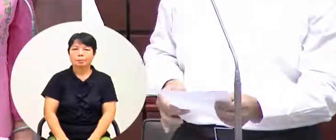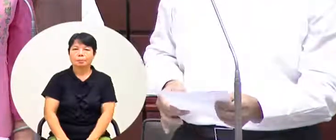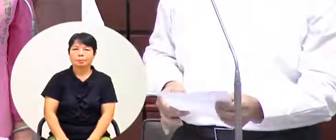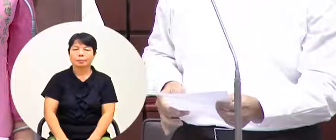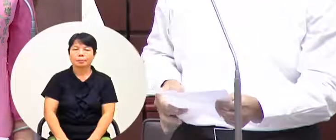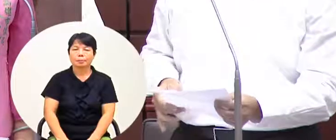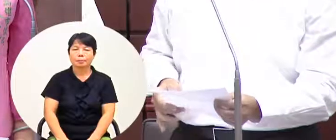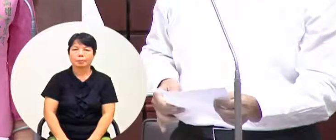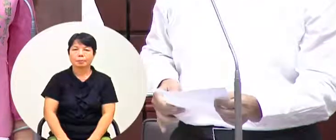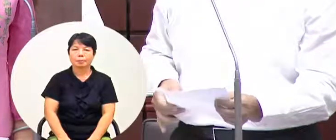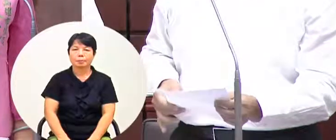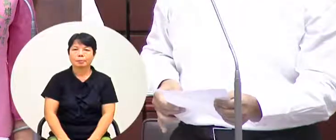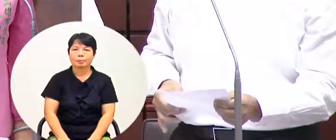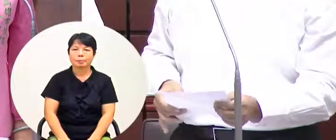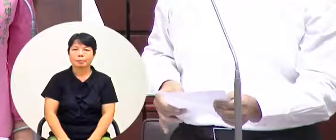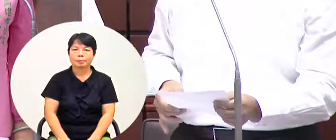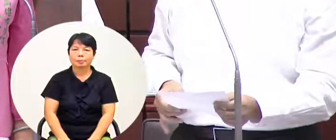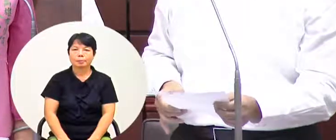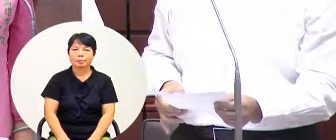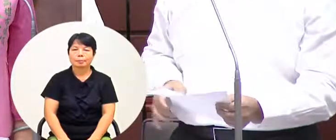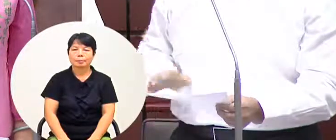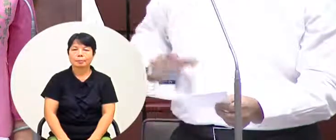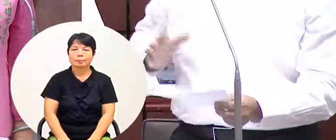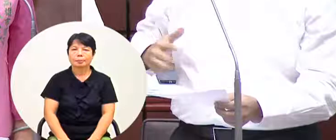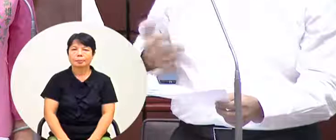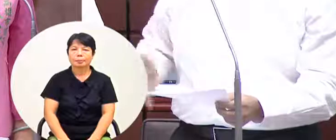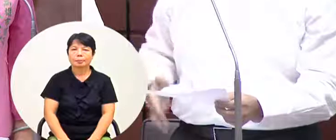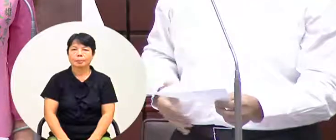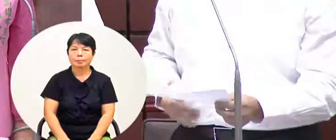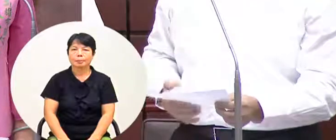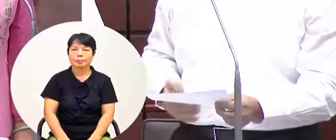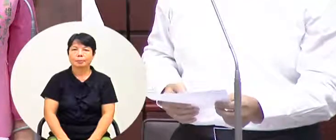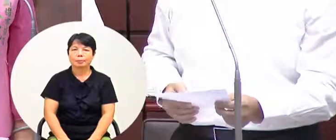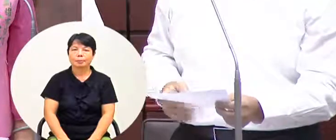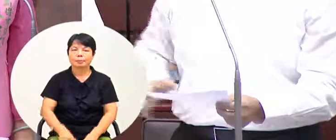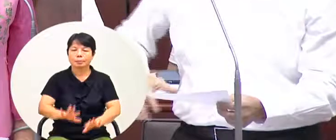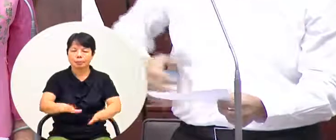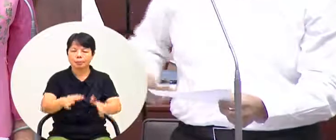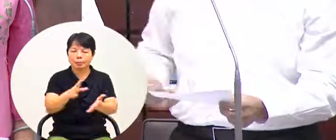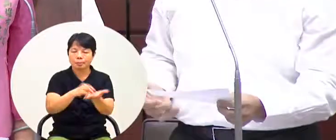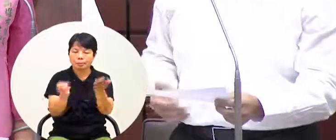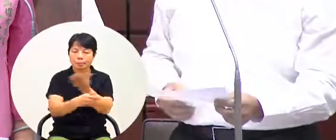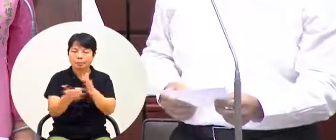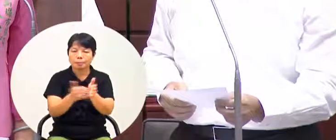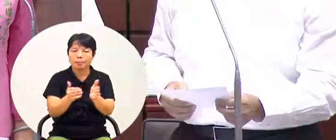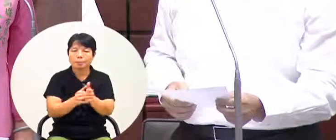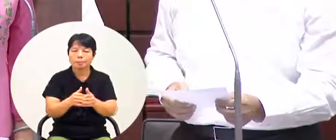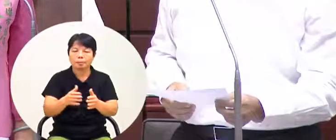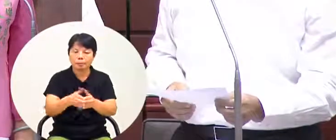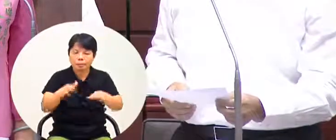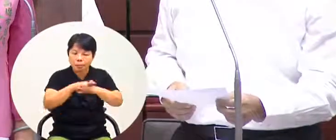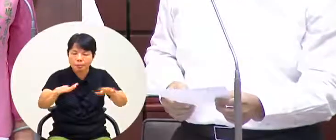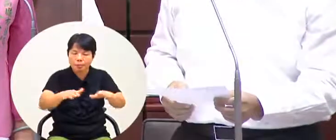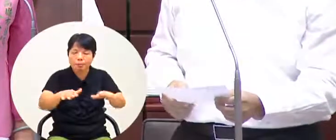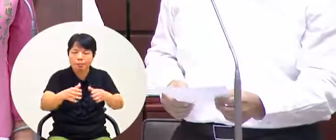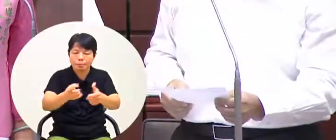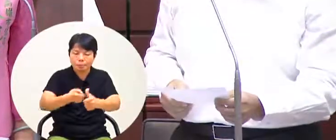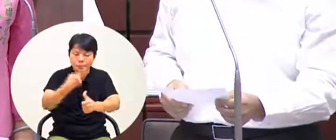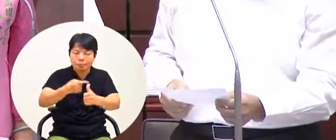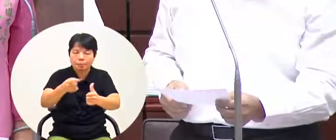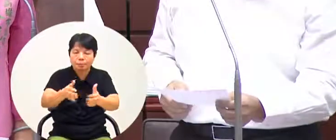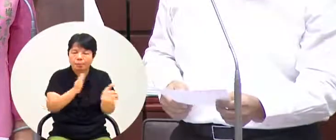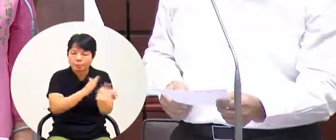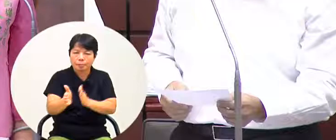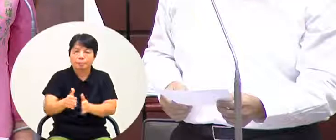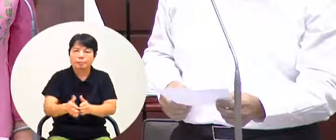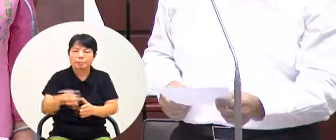了，这个已经拆除了，就是我们先把它予以拆除，可是先够安全了我们再如何要来补置的话这个我们